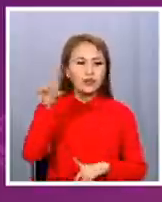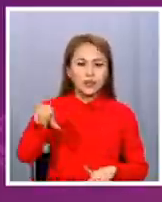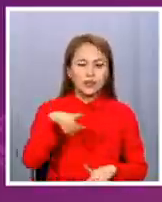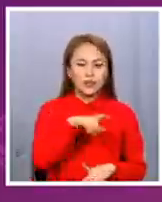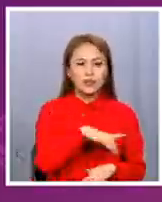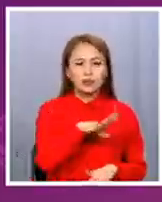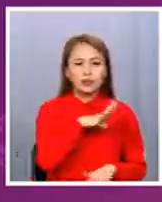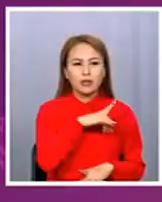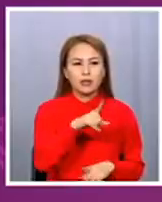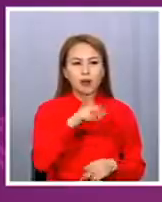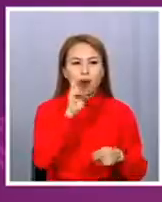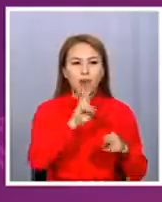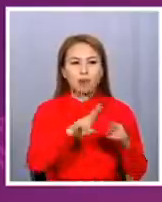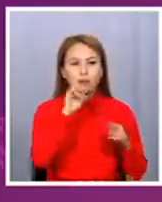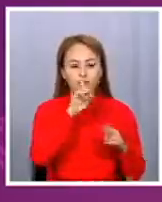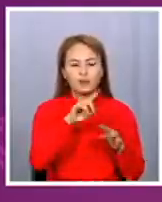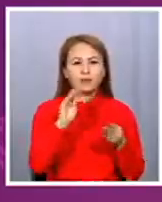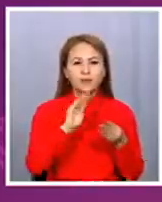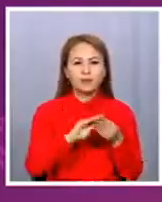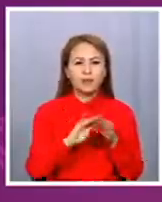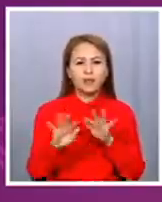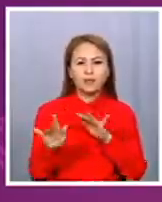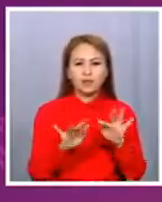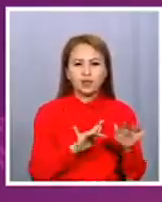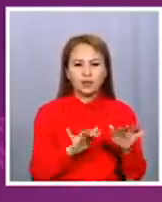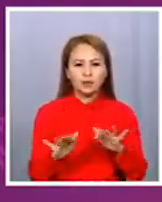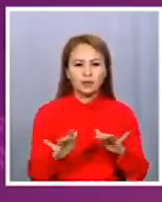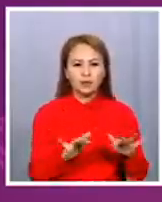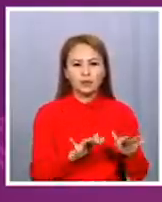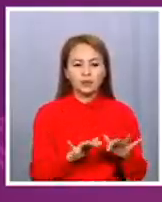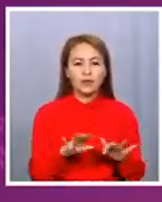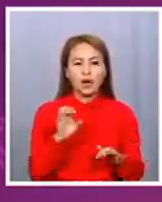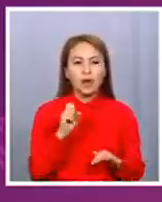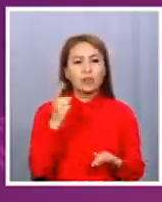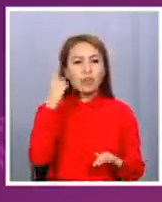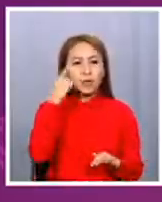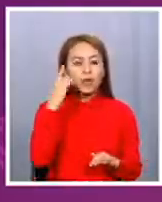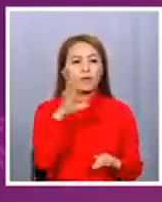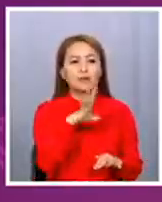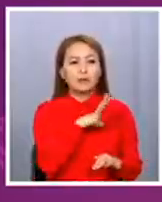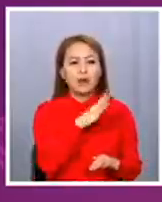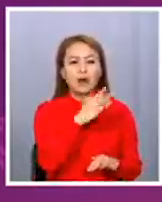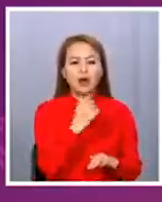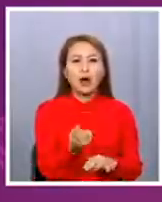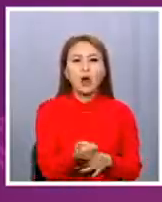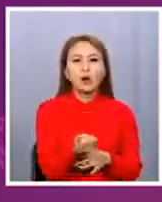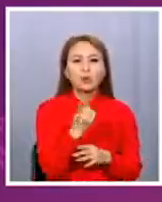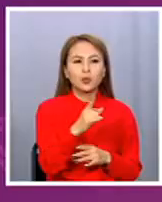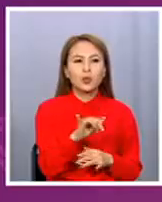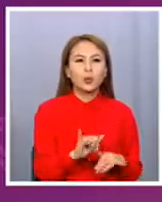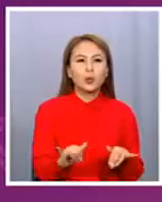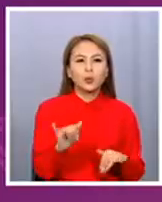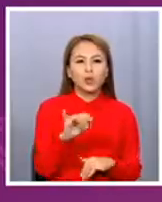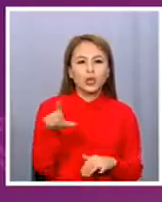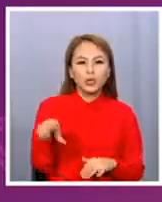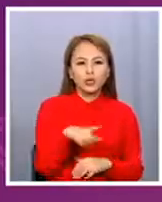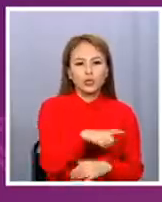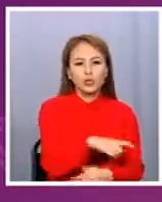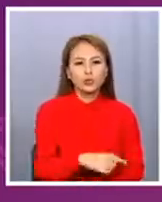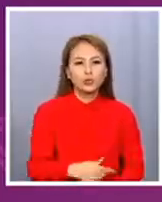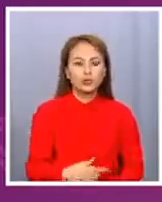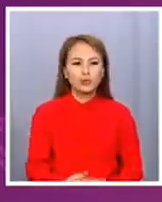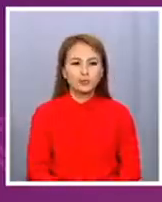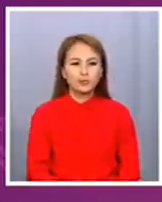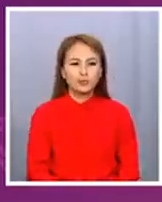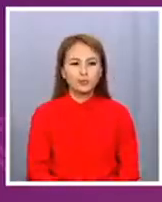никогда не прекращает свое движение. А задумывались ли вы, откуда и куда она течет?